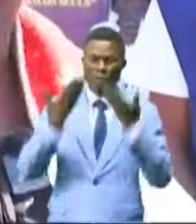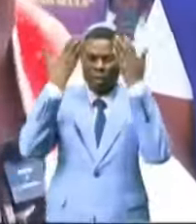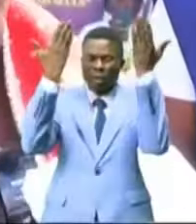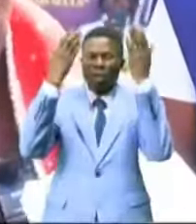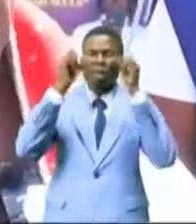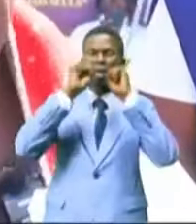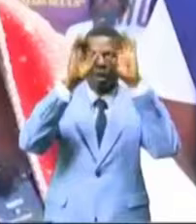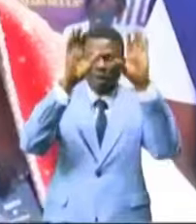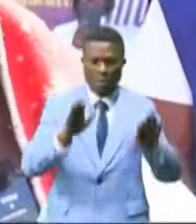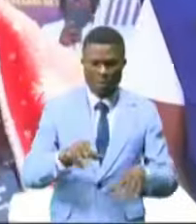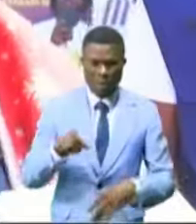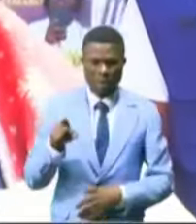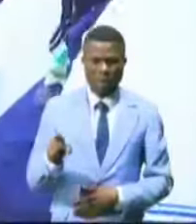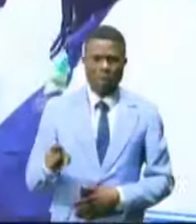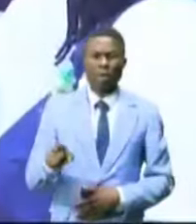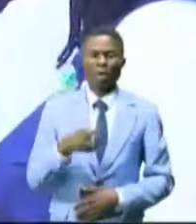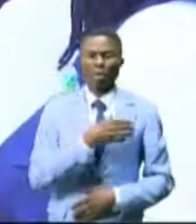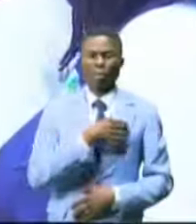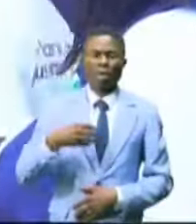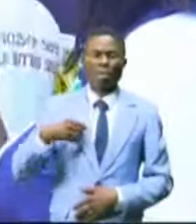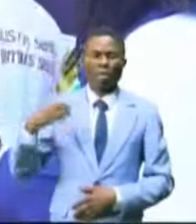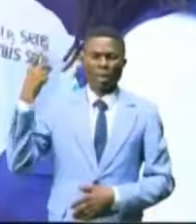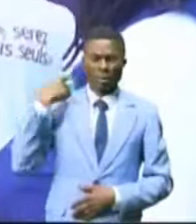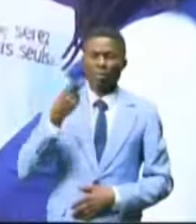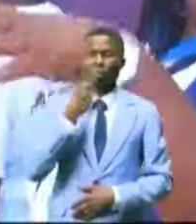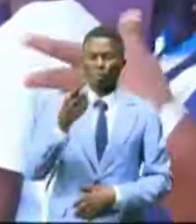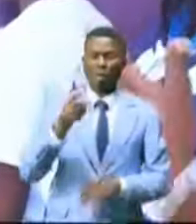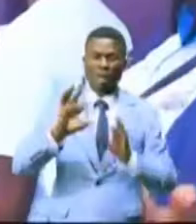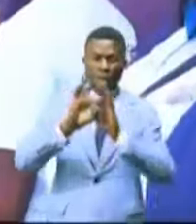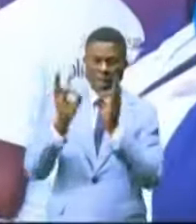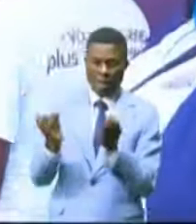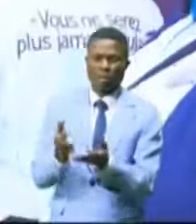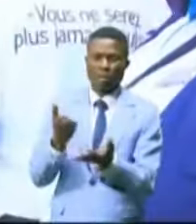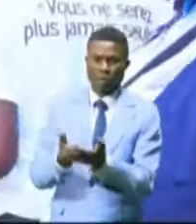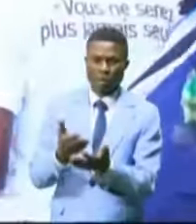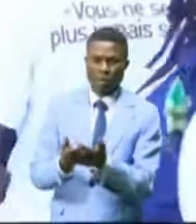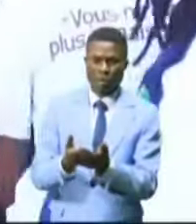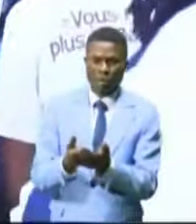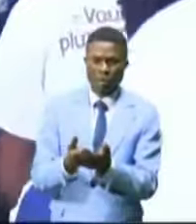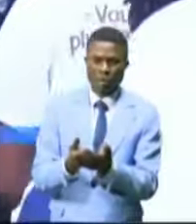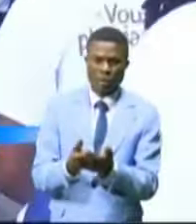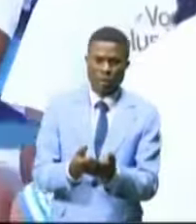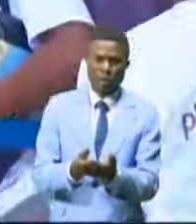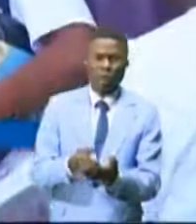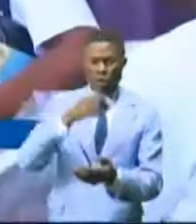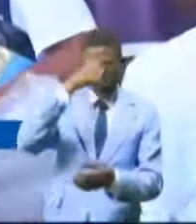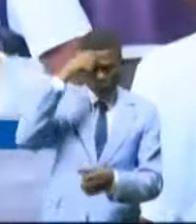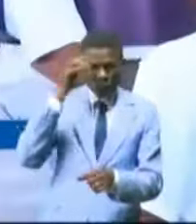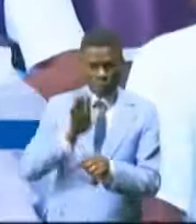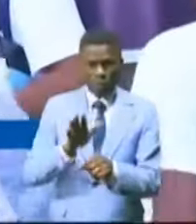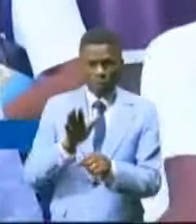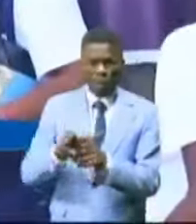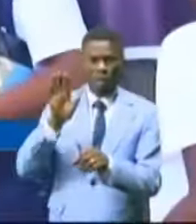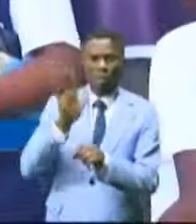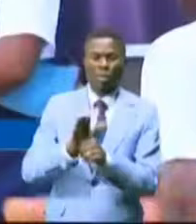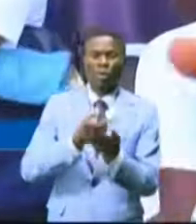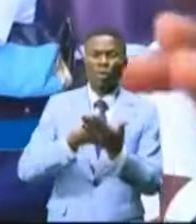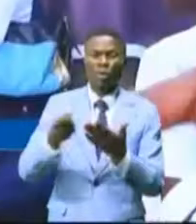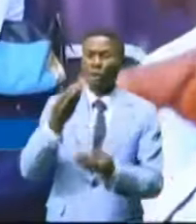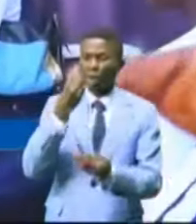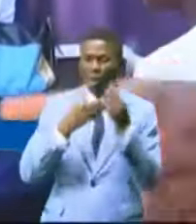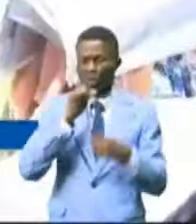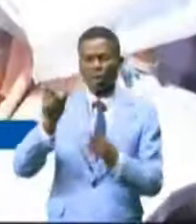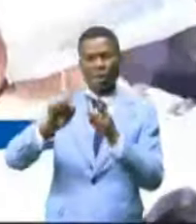bénisse. On précise que ces familles sont ainsi sans ressources depuis plusieurs semaines et ont